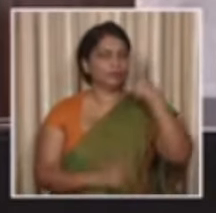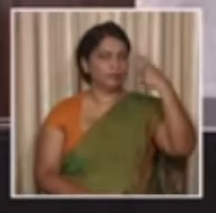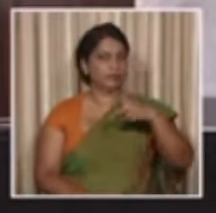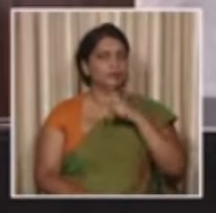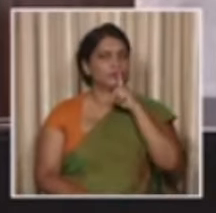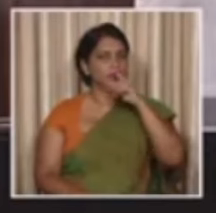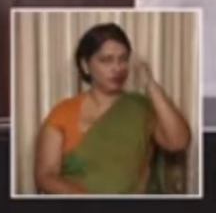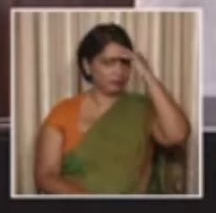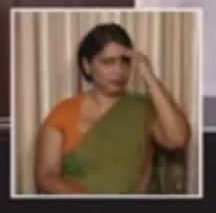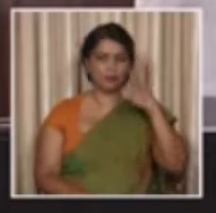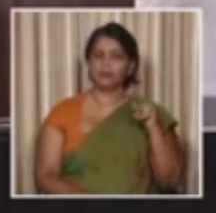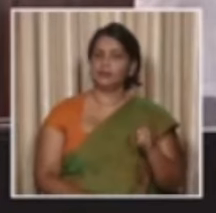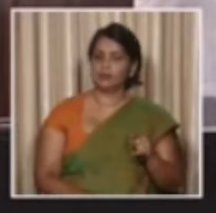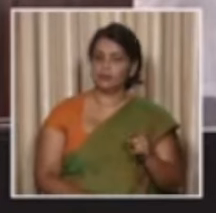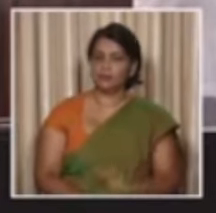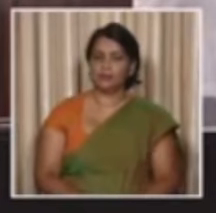नियोज्य कथानायक तुमने